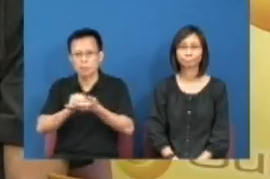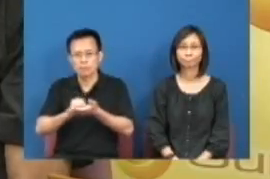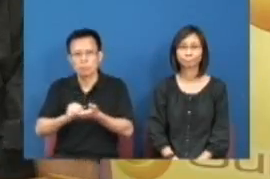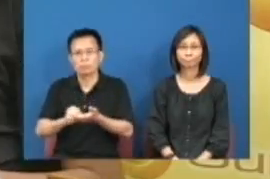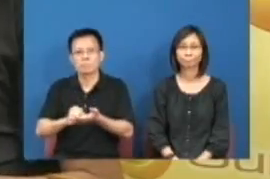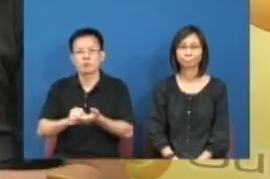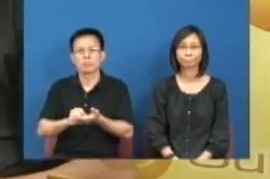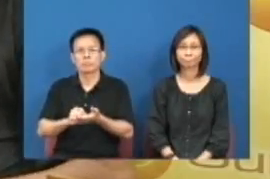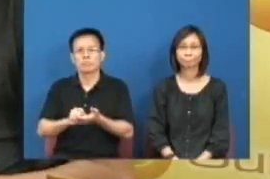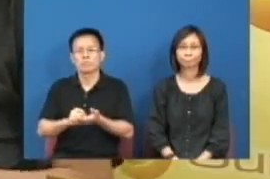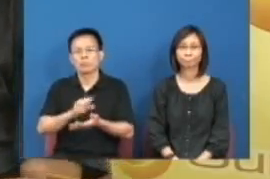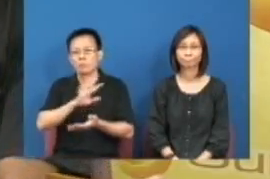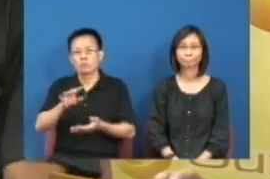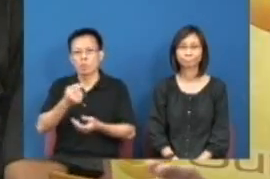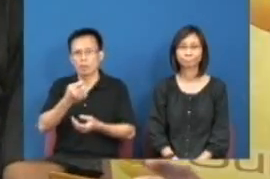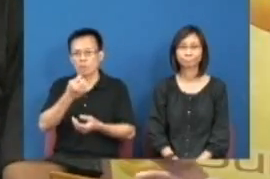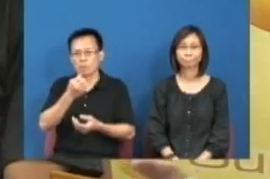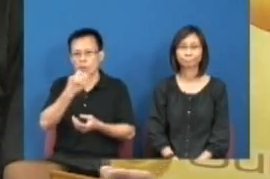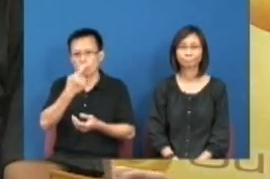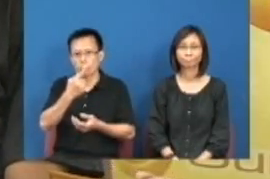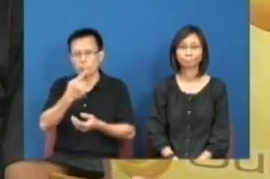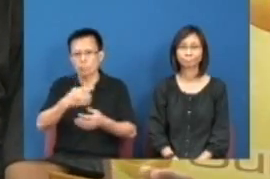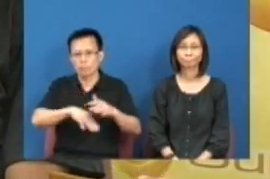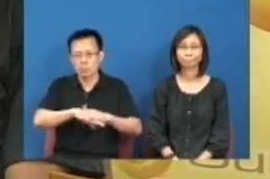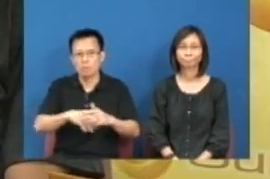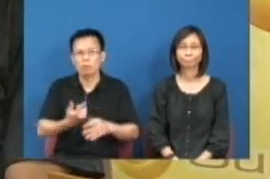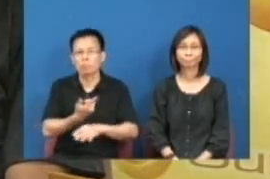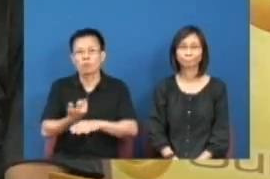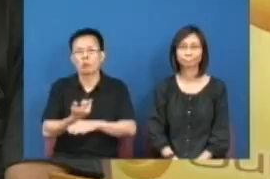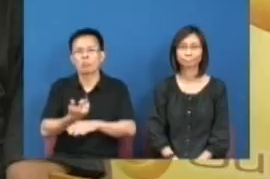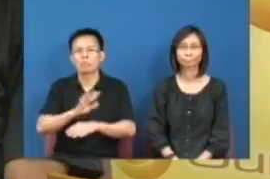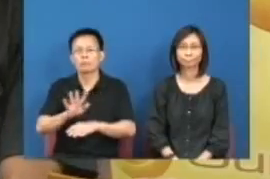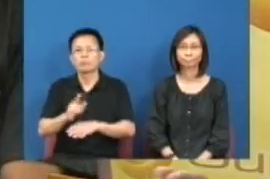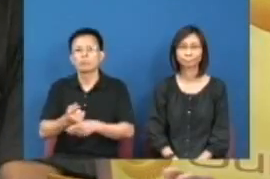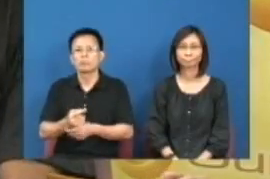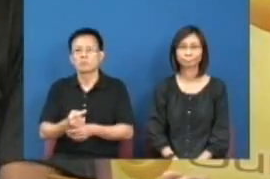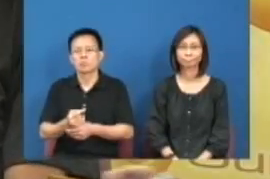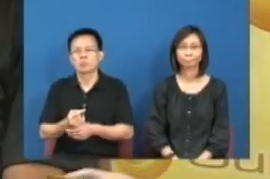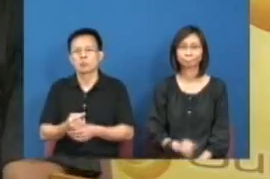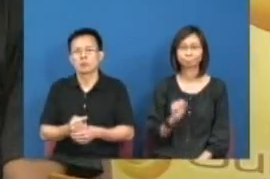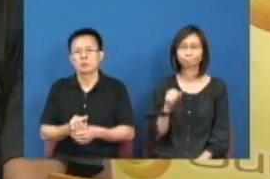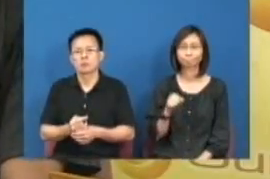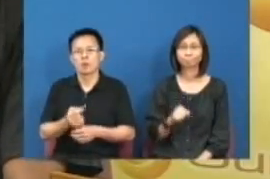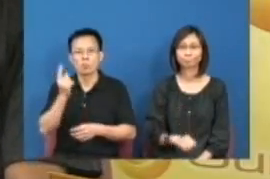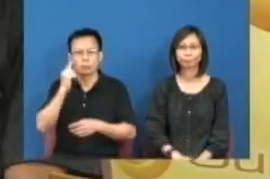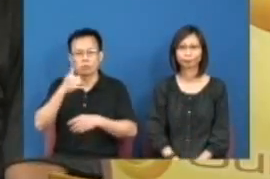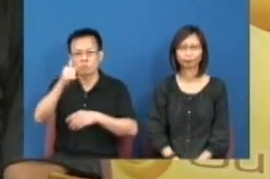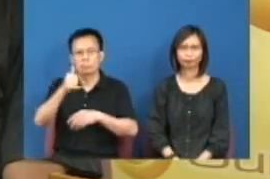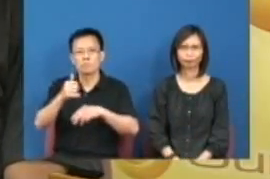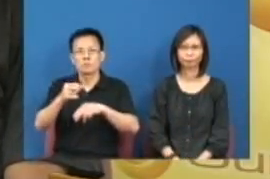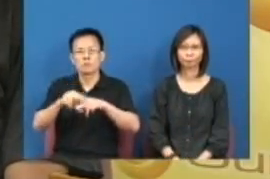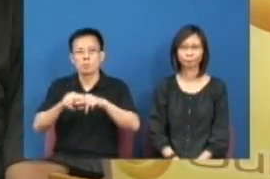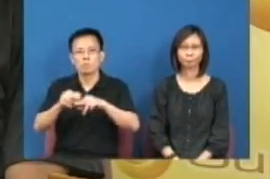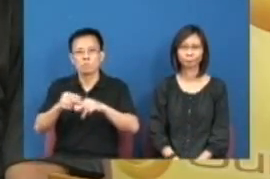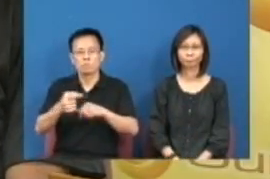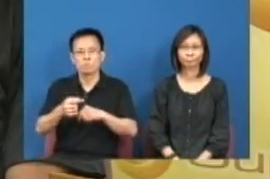係唔會喺香港久留嘅人啦，即係都係想做京官嘅，咁睇到好唔開心。即係叫李剛去應酬，李